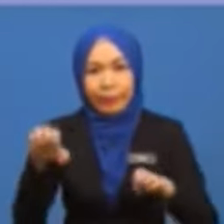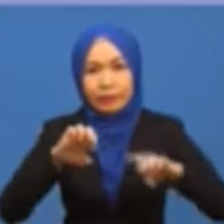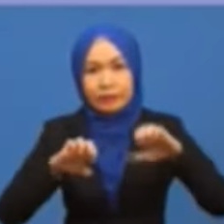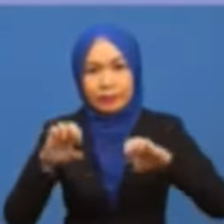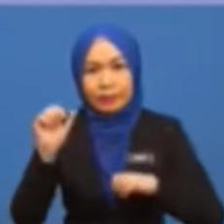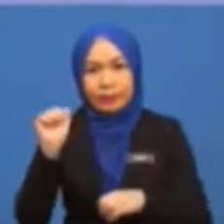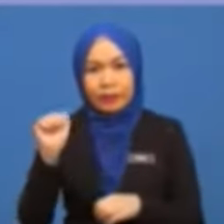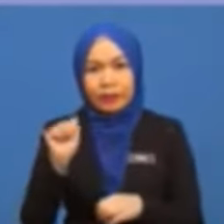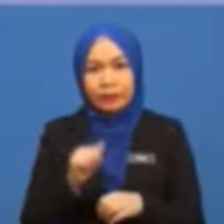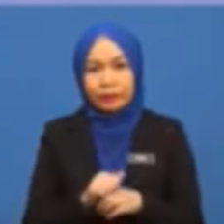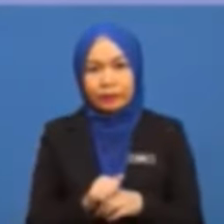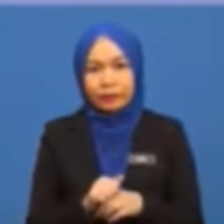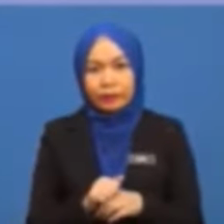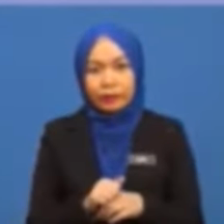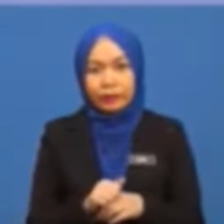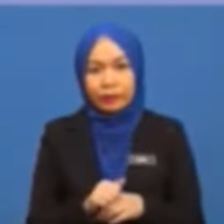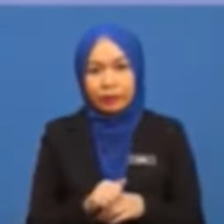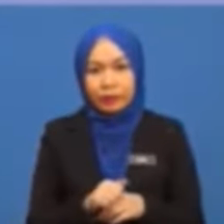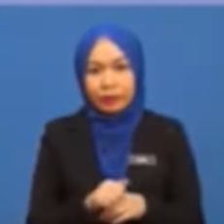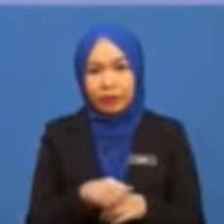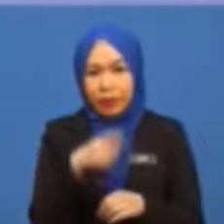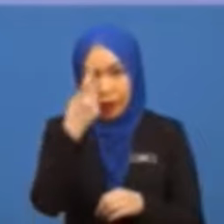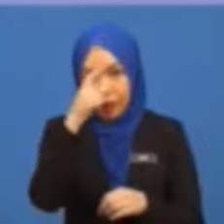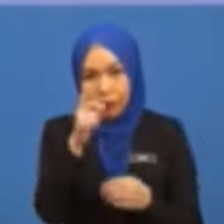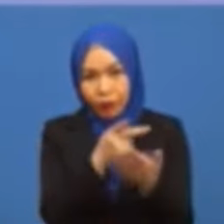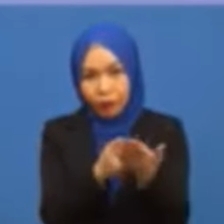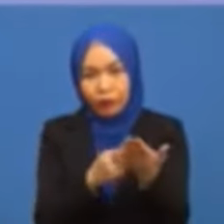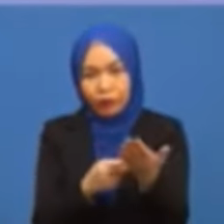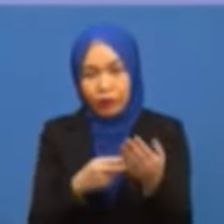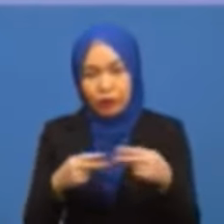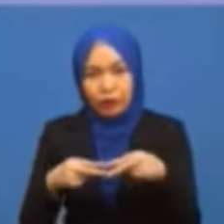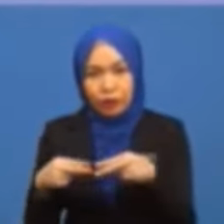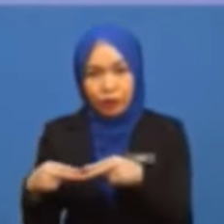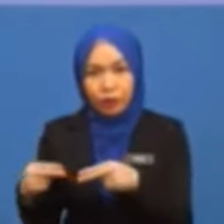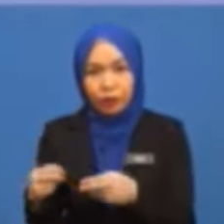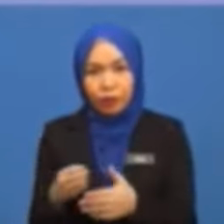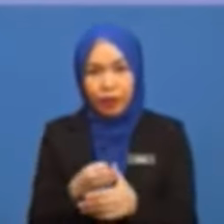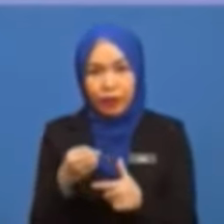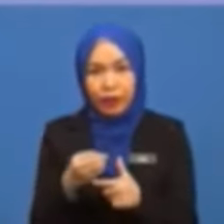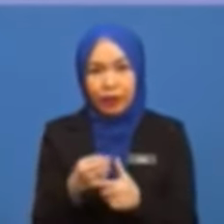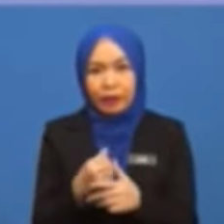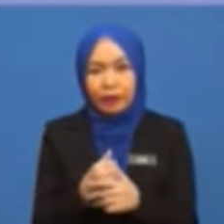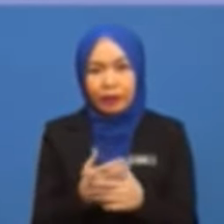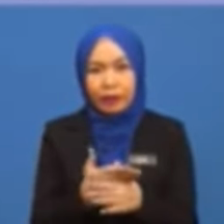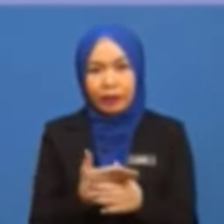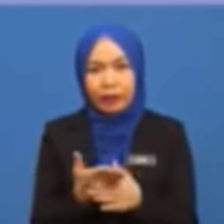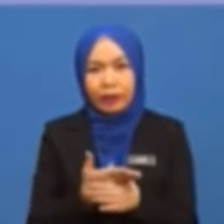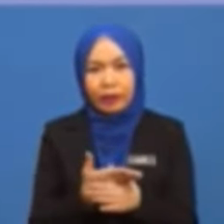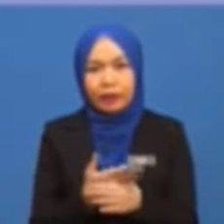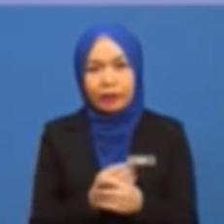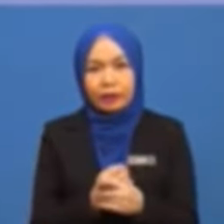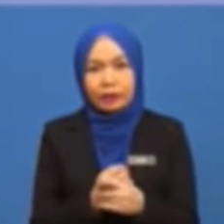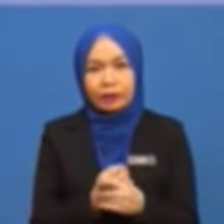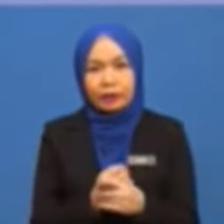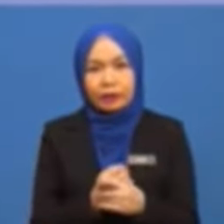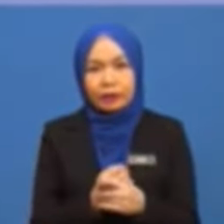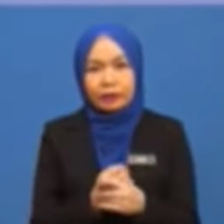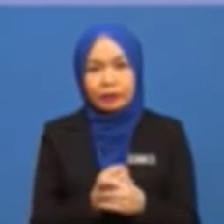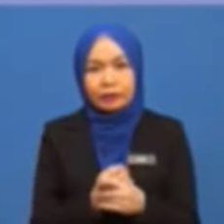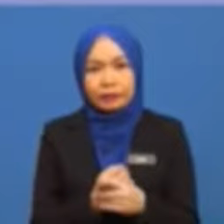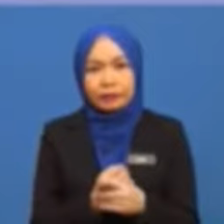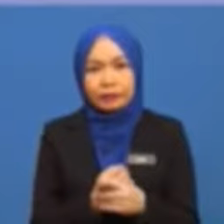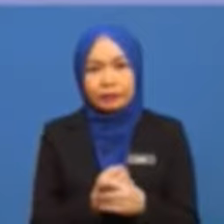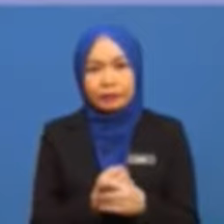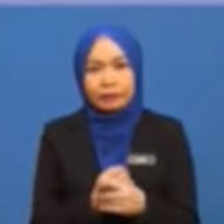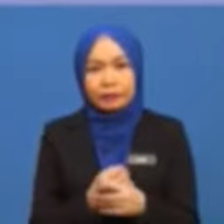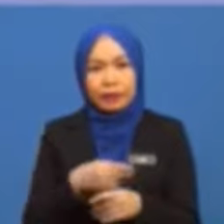Eksperimen A. Tujuan eksperimen: mengkaji hubungan antara kepekatan ion hidrogen dengan